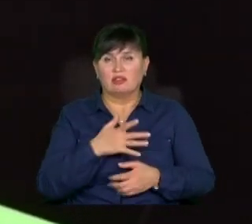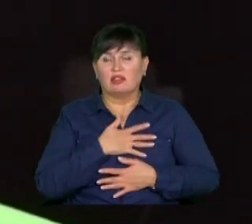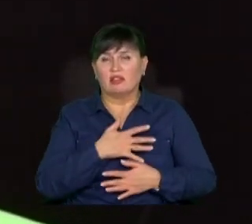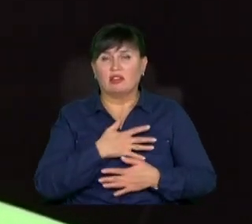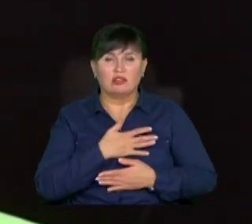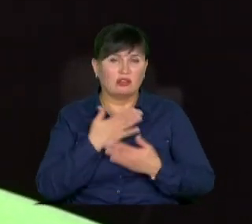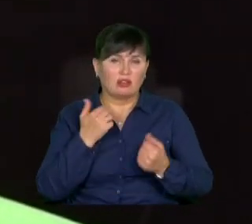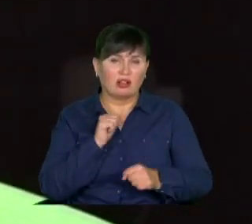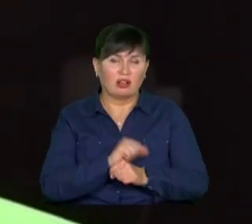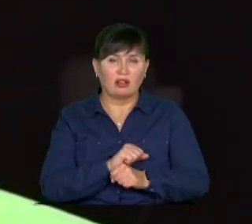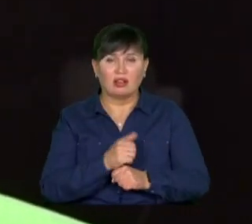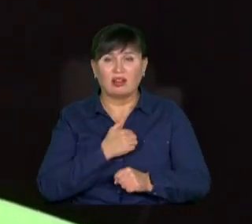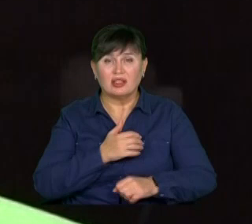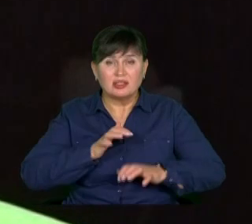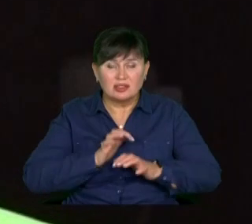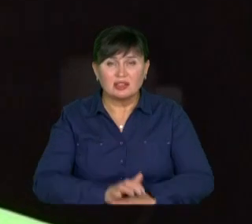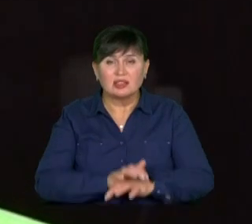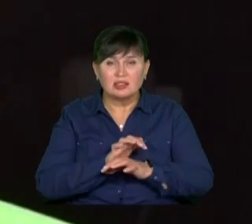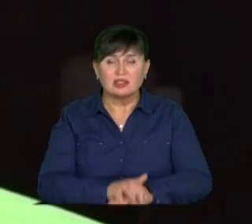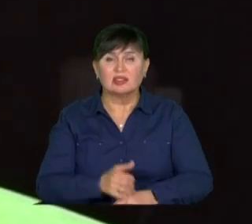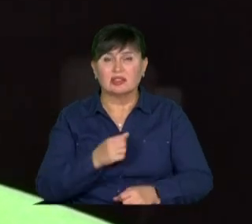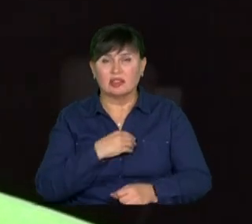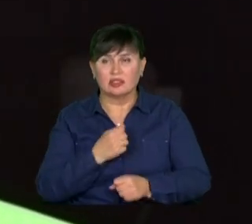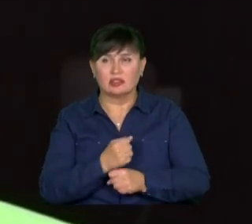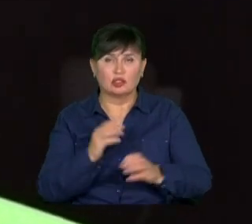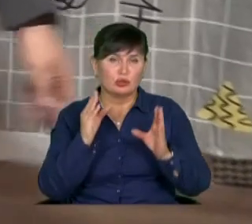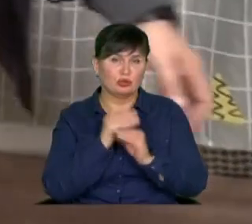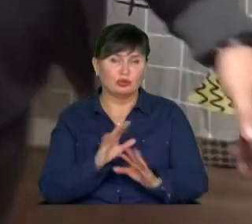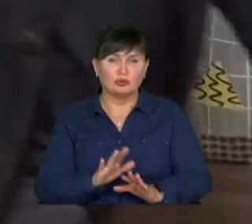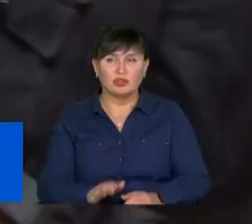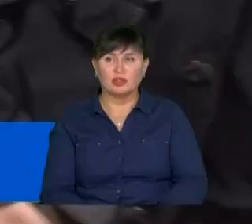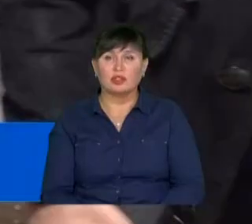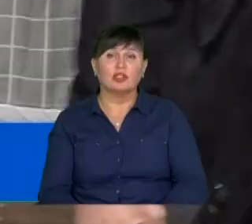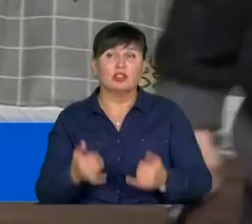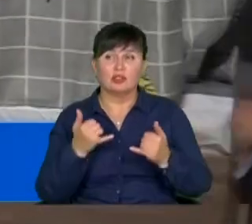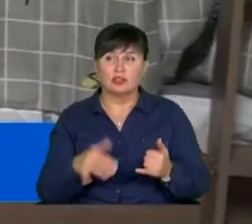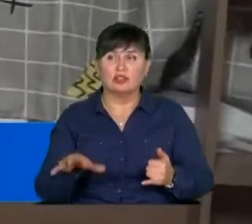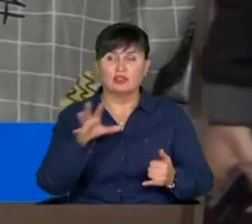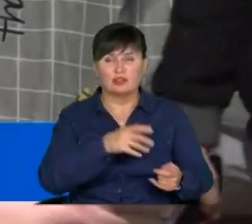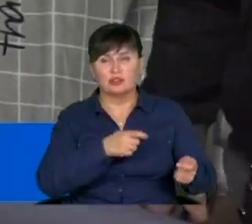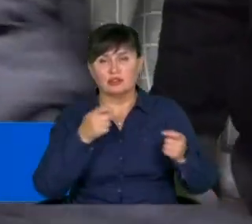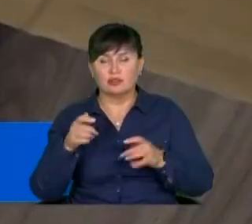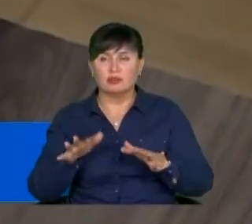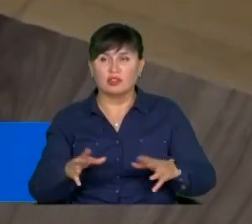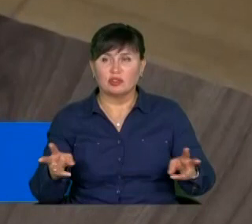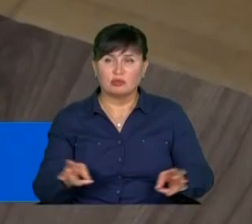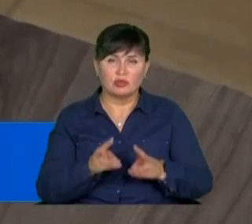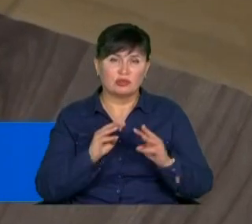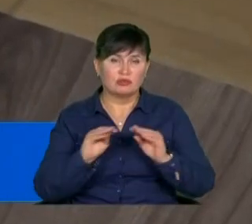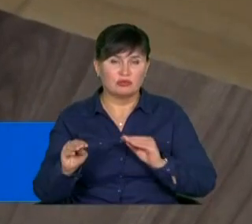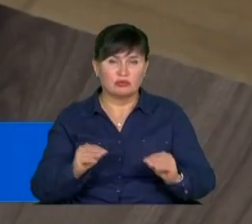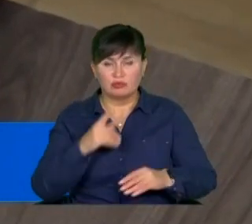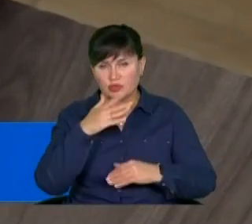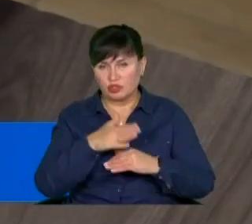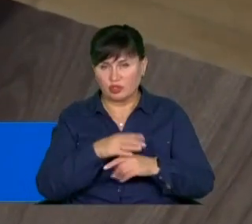уже. Хотели откачать, это делали, но не успели. Сейчас все эвакуированные с места пожара размещены в